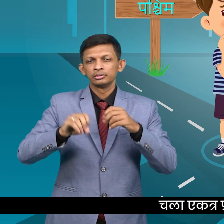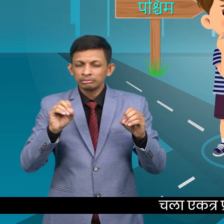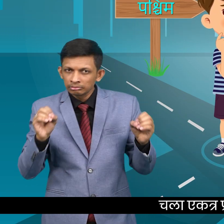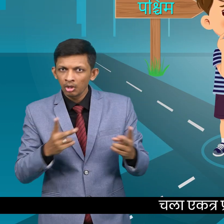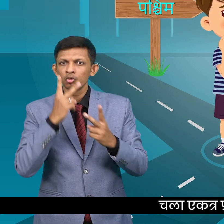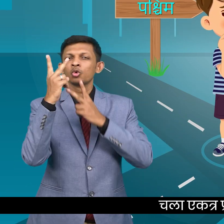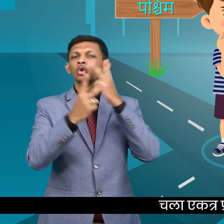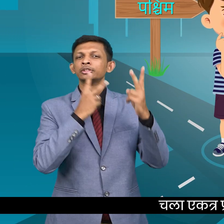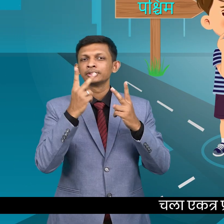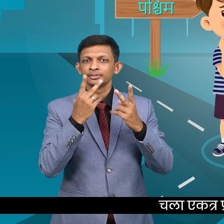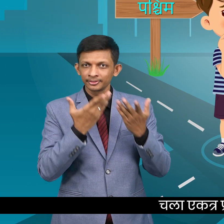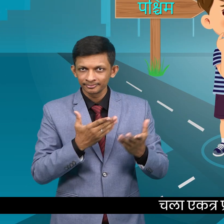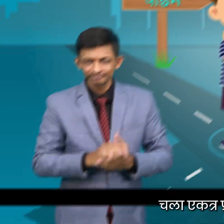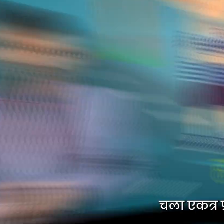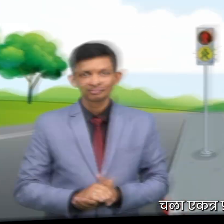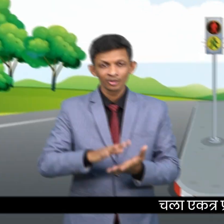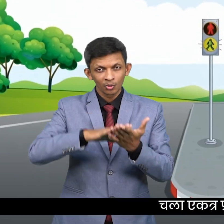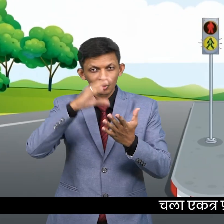एकत्र प्रवास सुरू करूया।